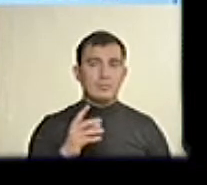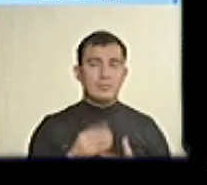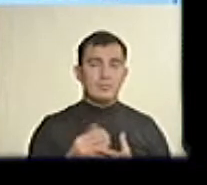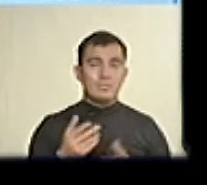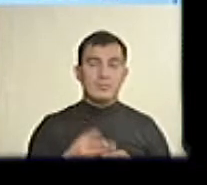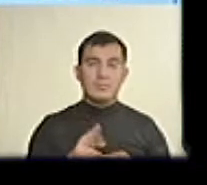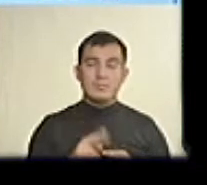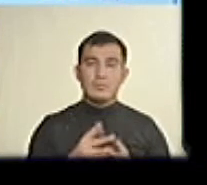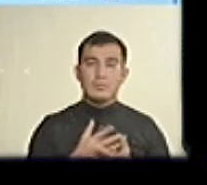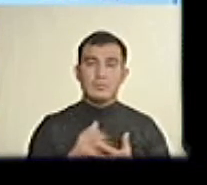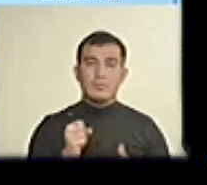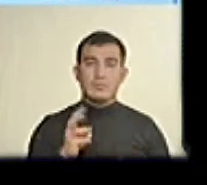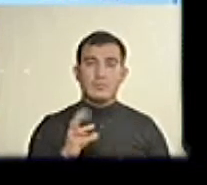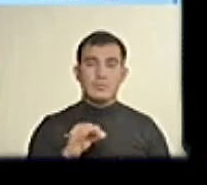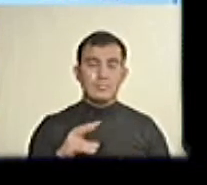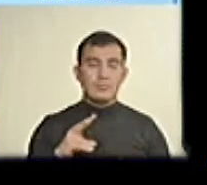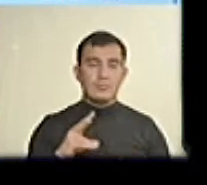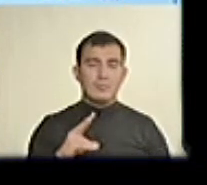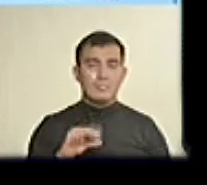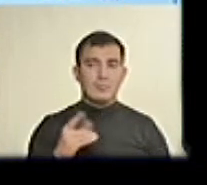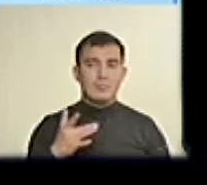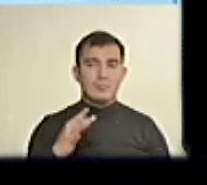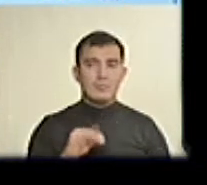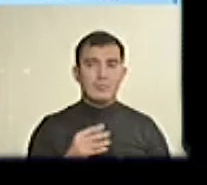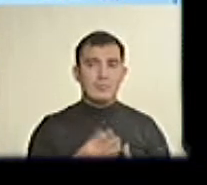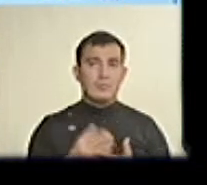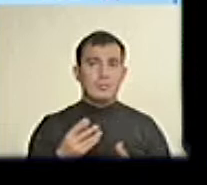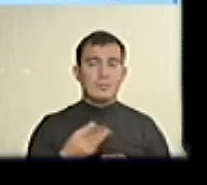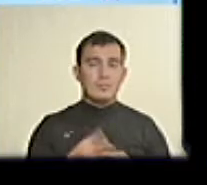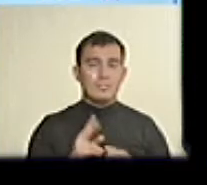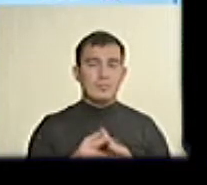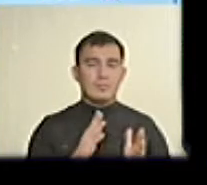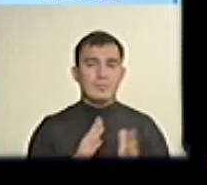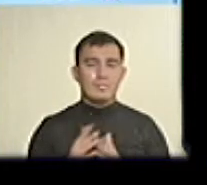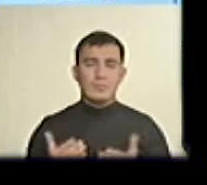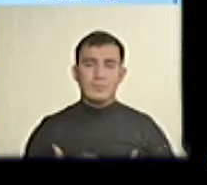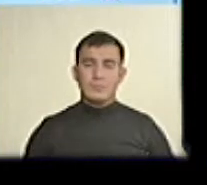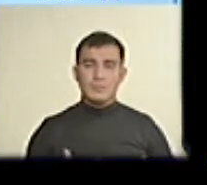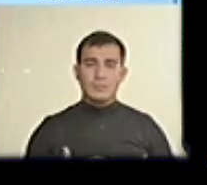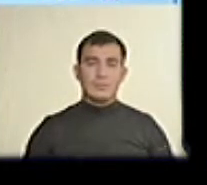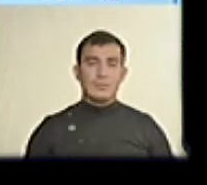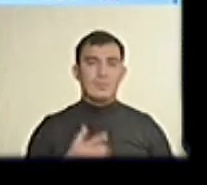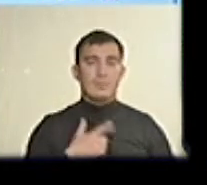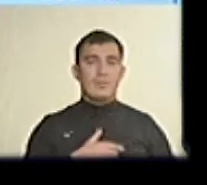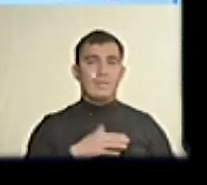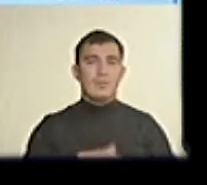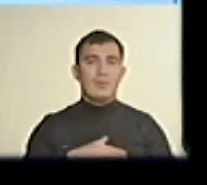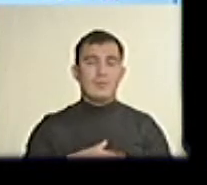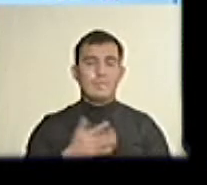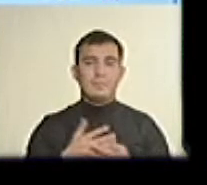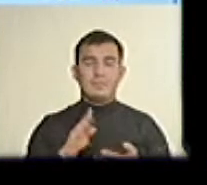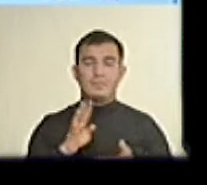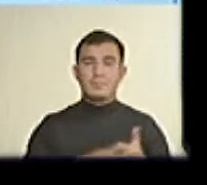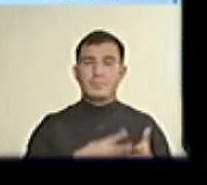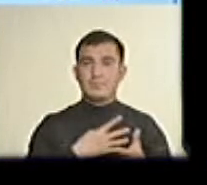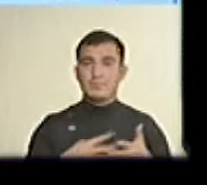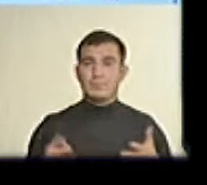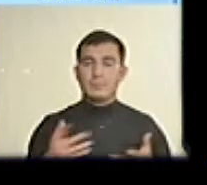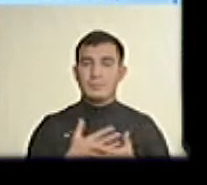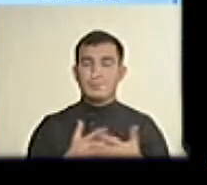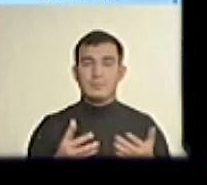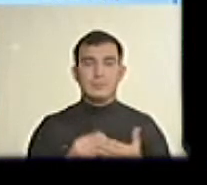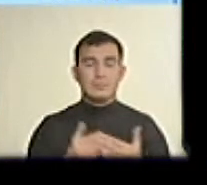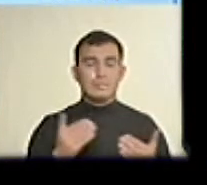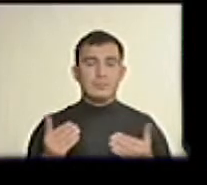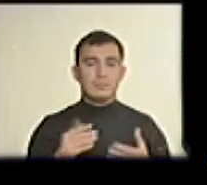hayot mavzularini qunt bilan o'qib, darsligimizning 79-betdagi mana bu tarzdagi jadvalni